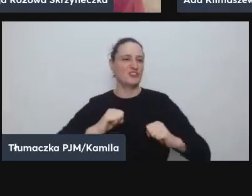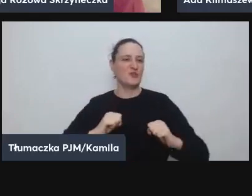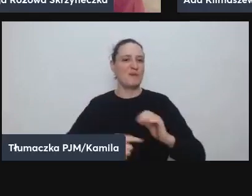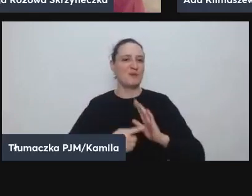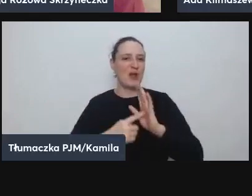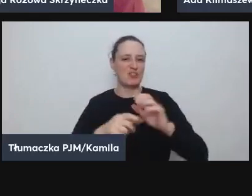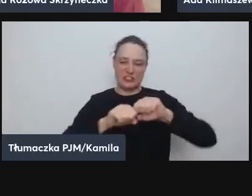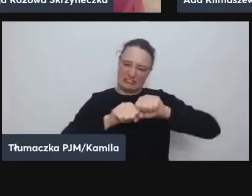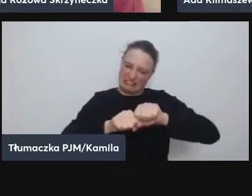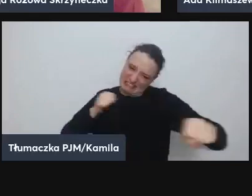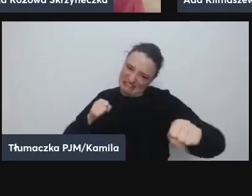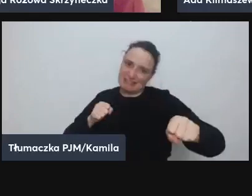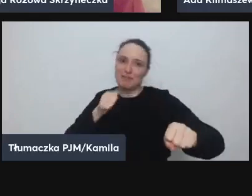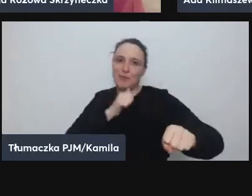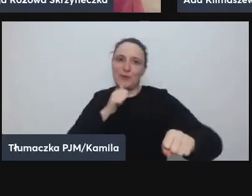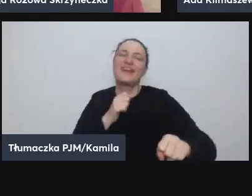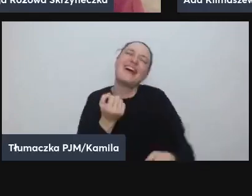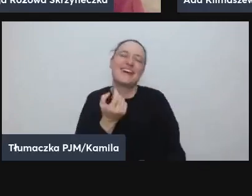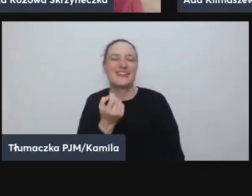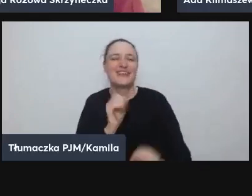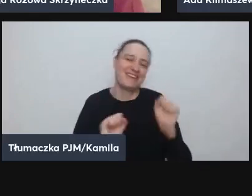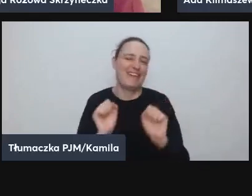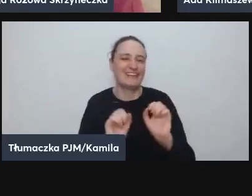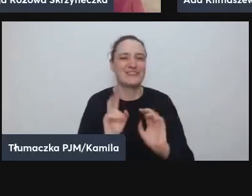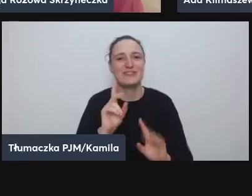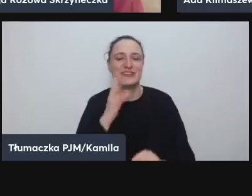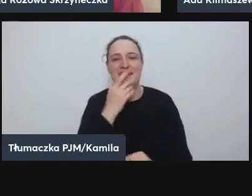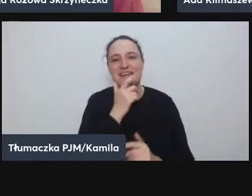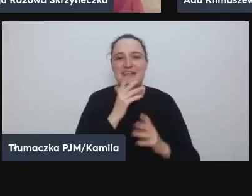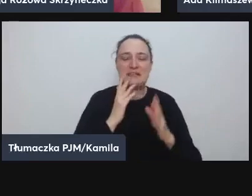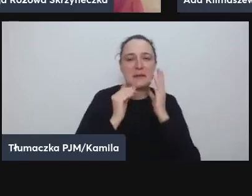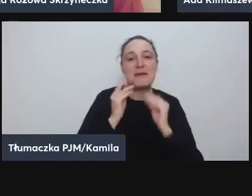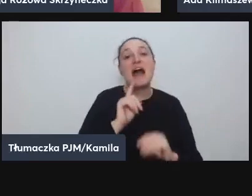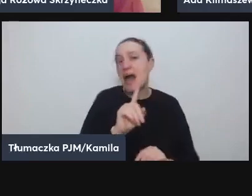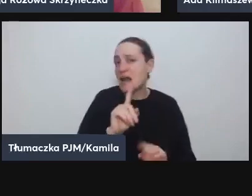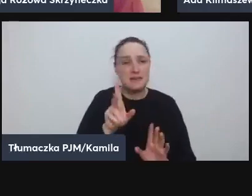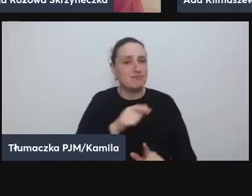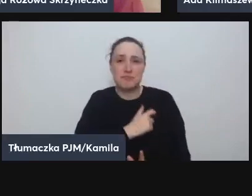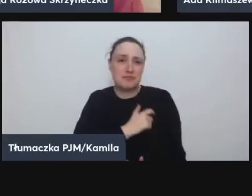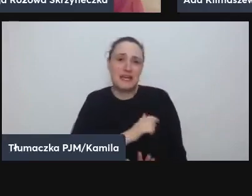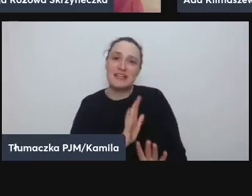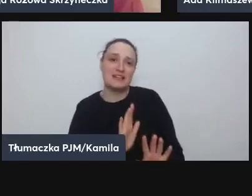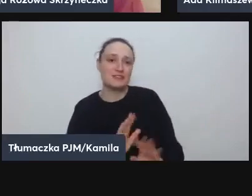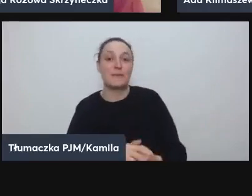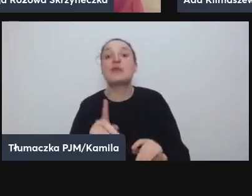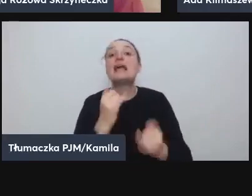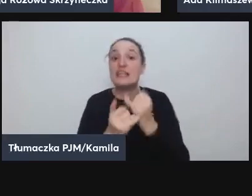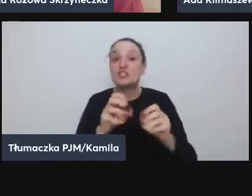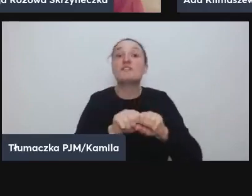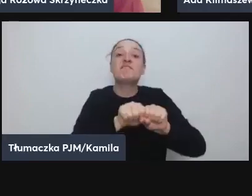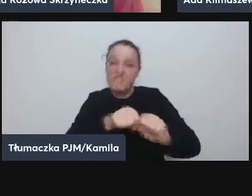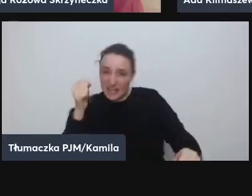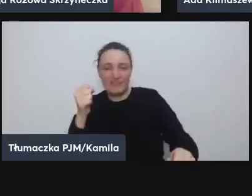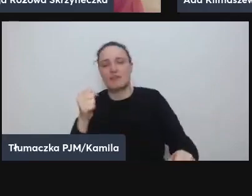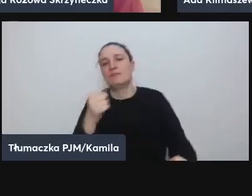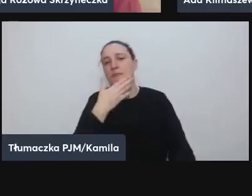tak, więc tak trochę ich podchodzę, ale jakby z absolutną życzliwością, zresztą jak wyrwą, to po pierwsze, no to nigdy nie idzie łatwo,